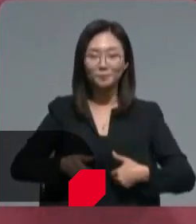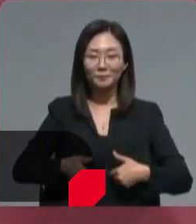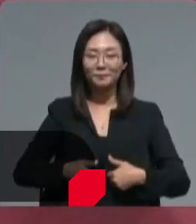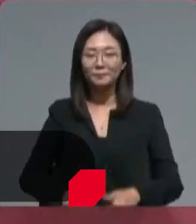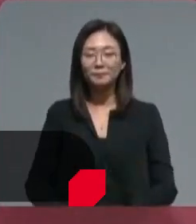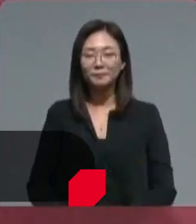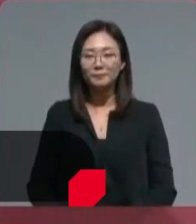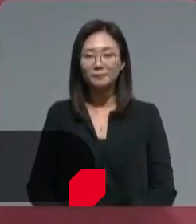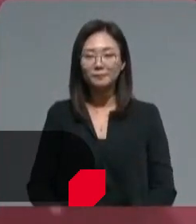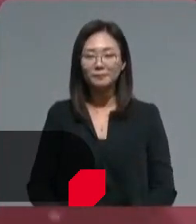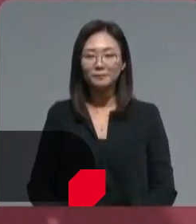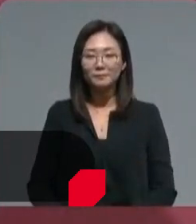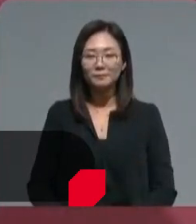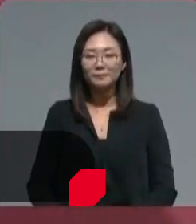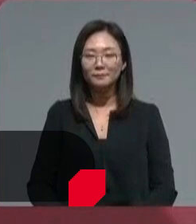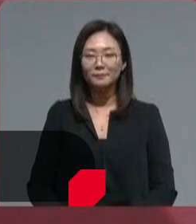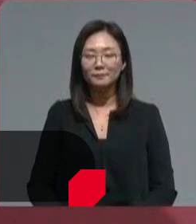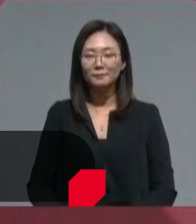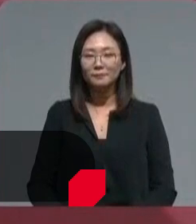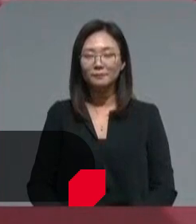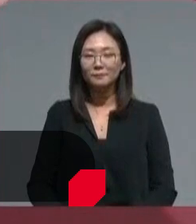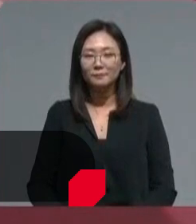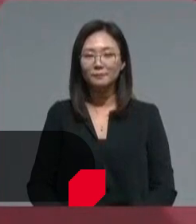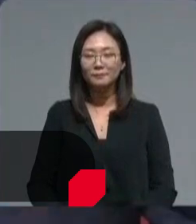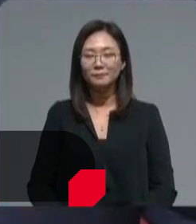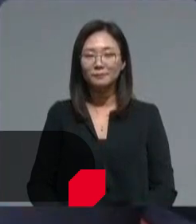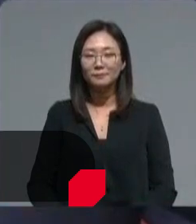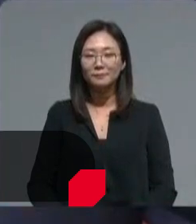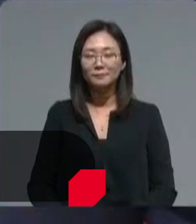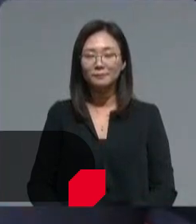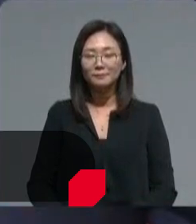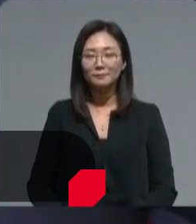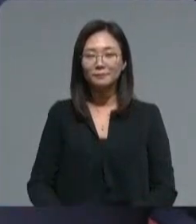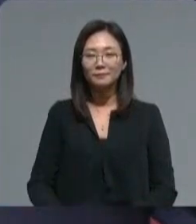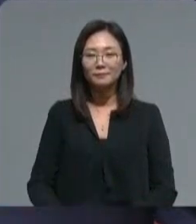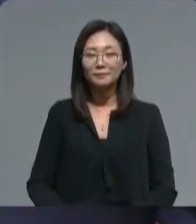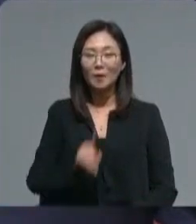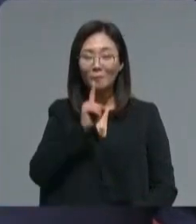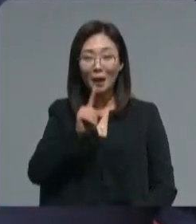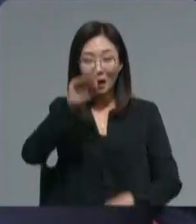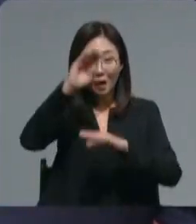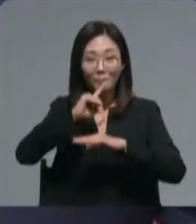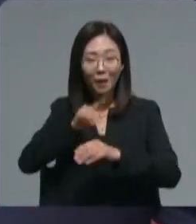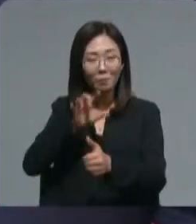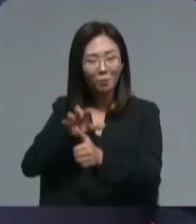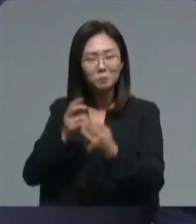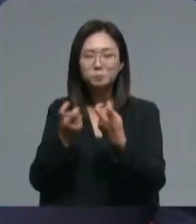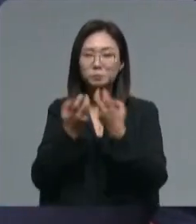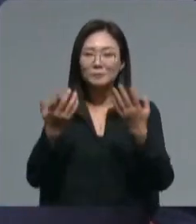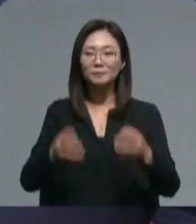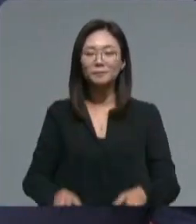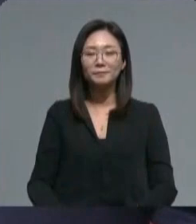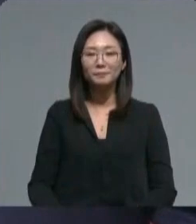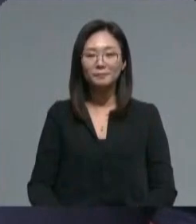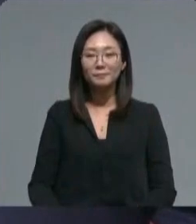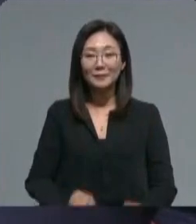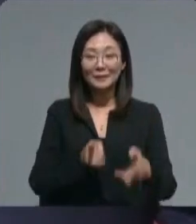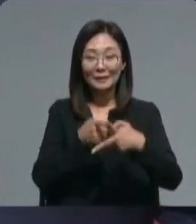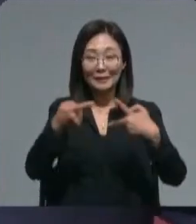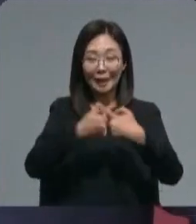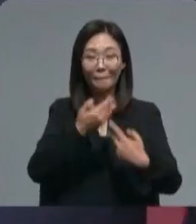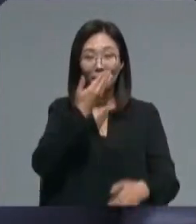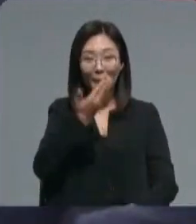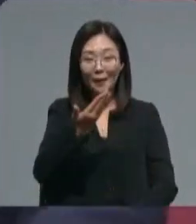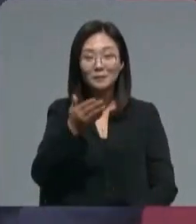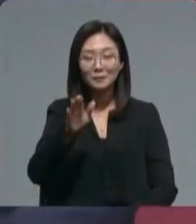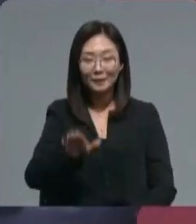그거는 제가 충분히 이해를 했습니다. 그 얘기를 한 거를 가지고 제가 말씀드릴게요. 그렇게 말씀을 하시니까 아니 할 말이 없습니다. 제가 그 얘기는